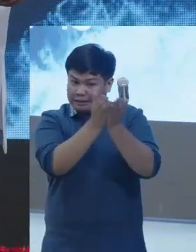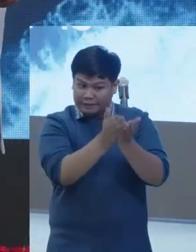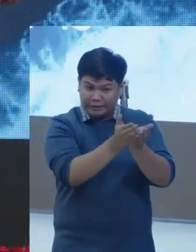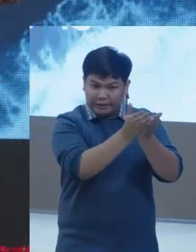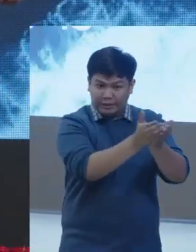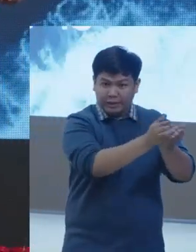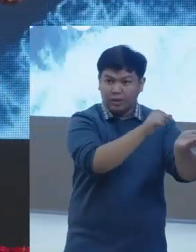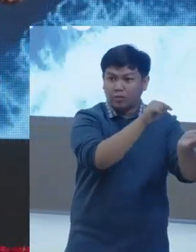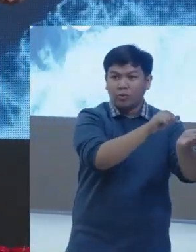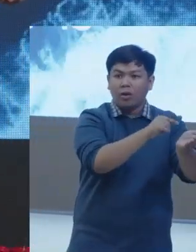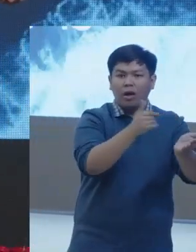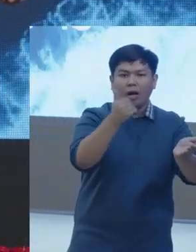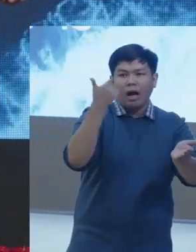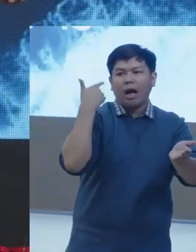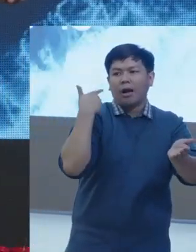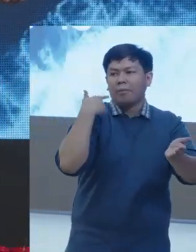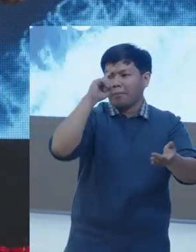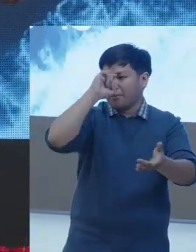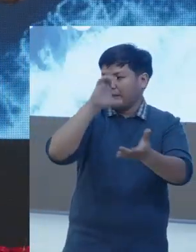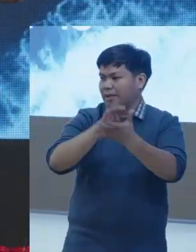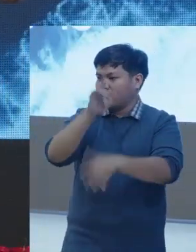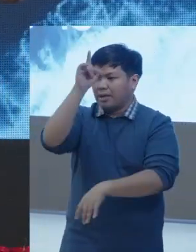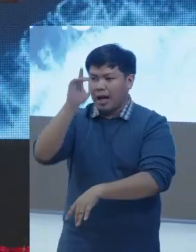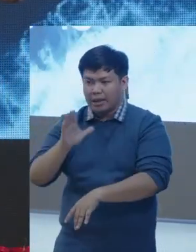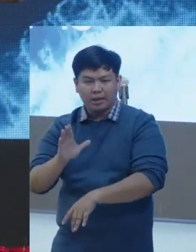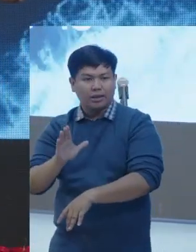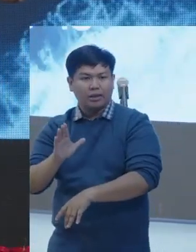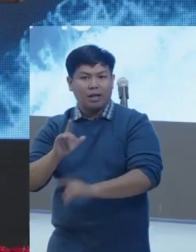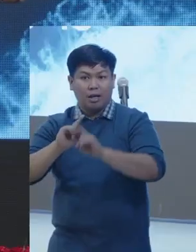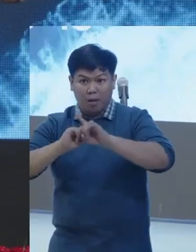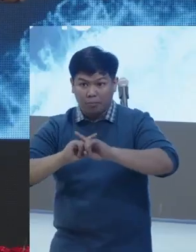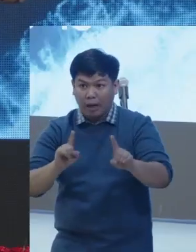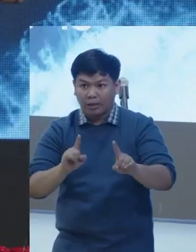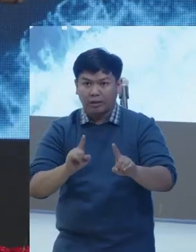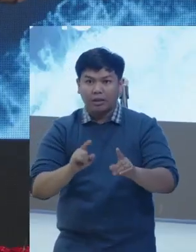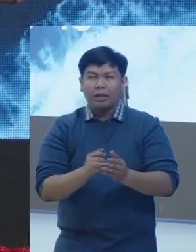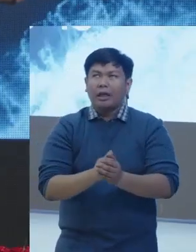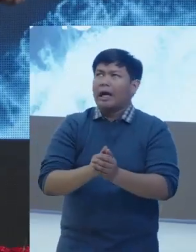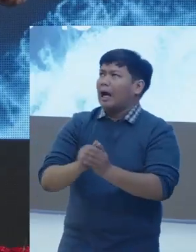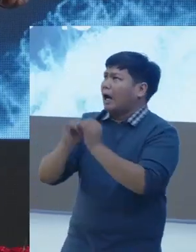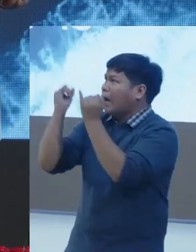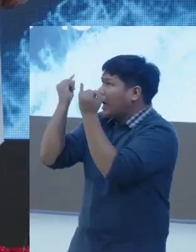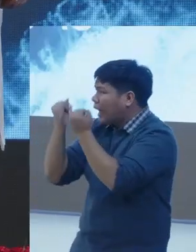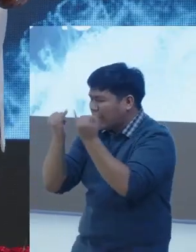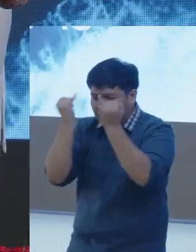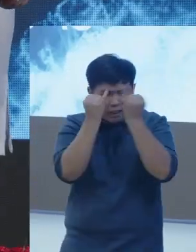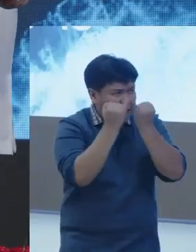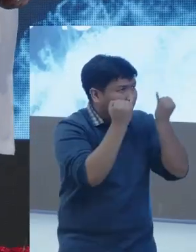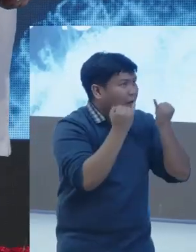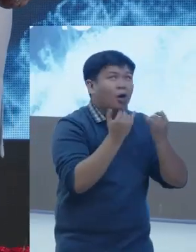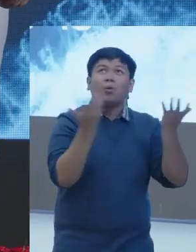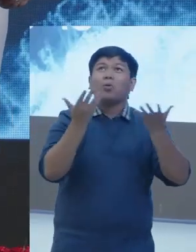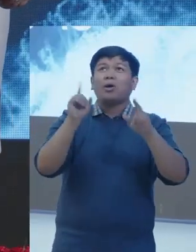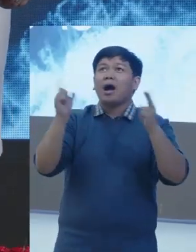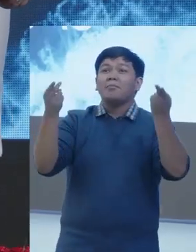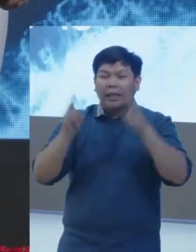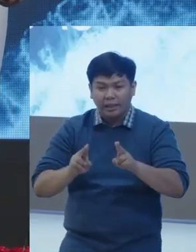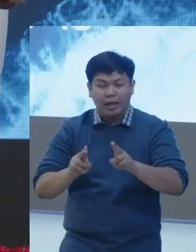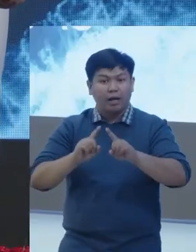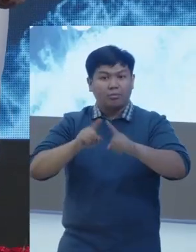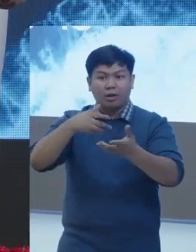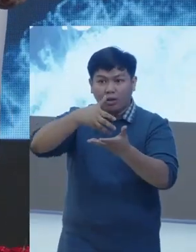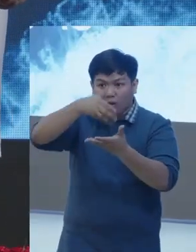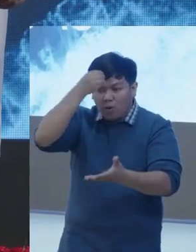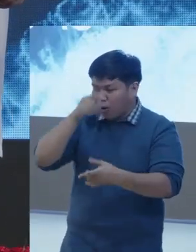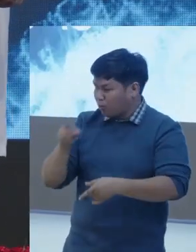na biglang nanawagan, nung una nananawagan sa kanilang mga Diyos-Diyosan, pero nung kanilang